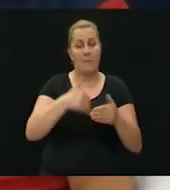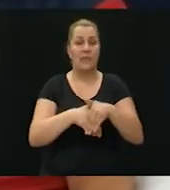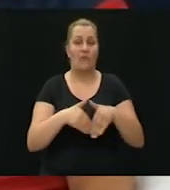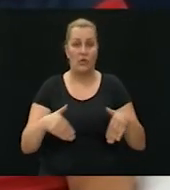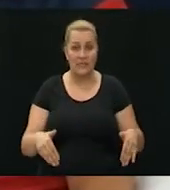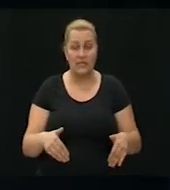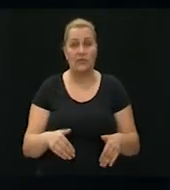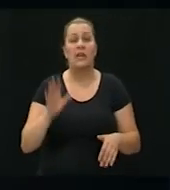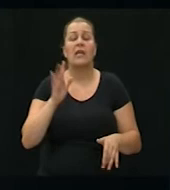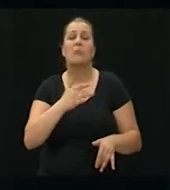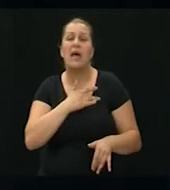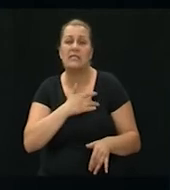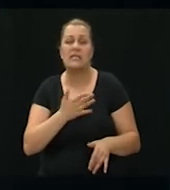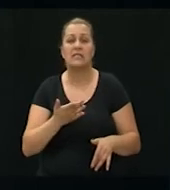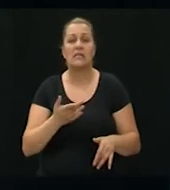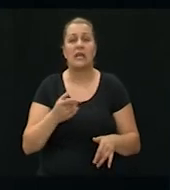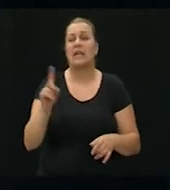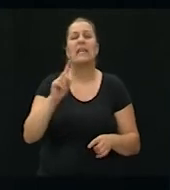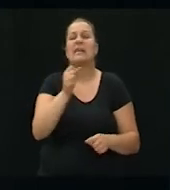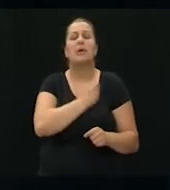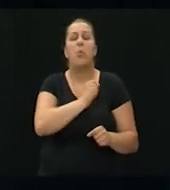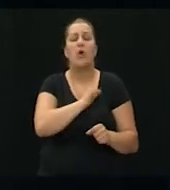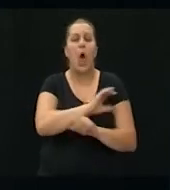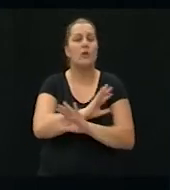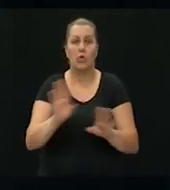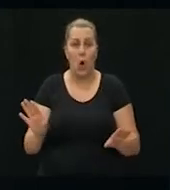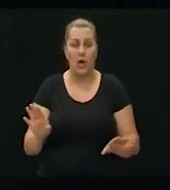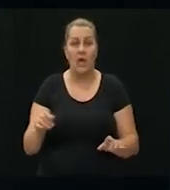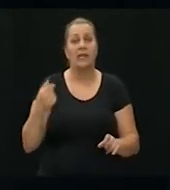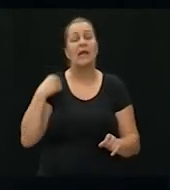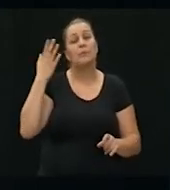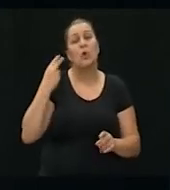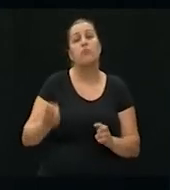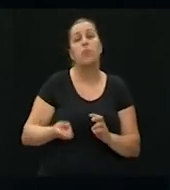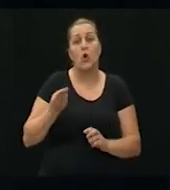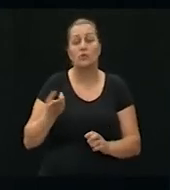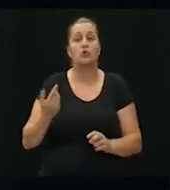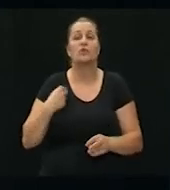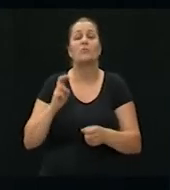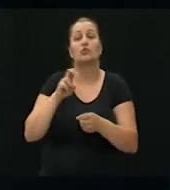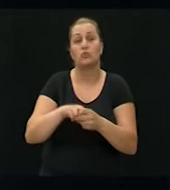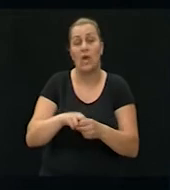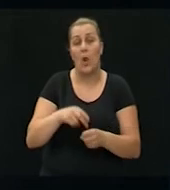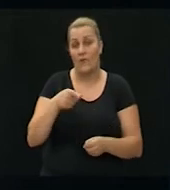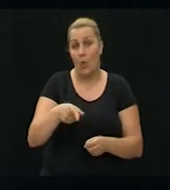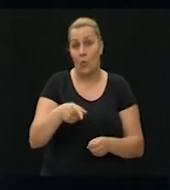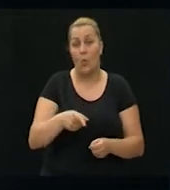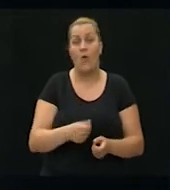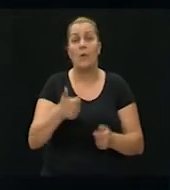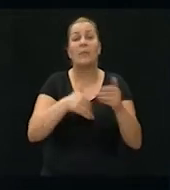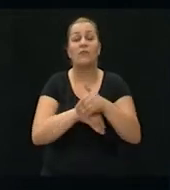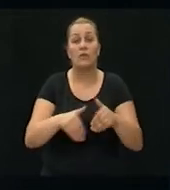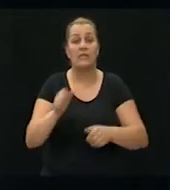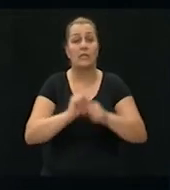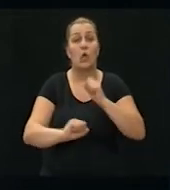Ali ima je srce i nije se bojao nikoga. I bio sam ponosan što sam bio sudjelovao u tim. Bio sam na toj